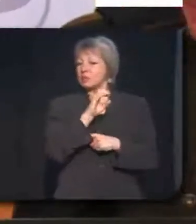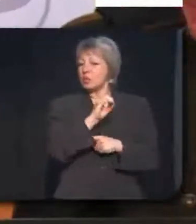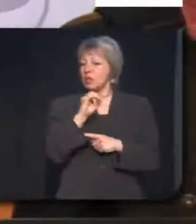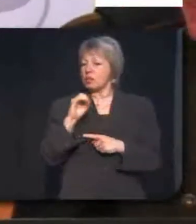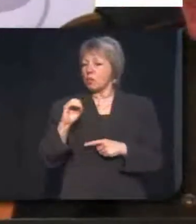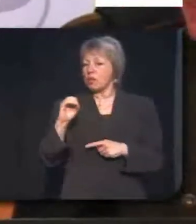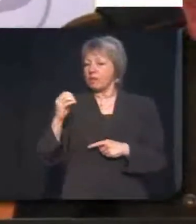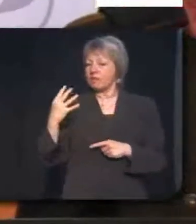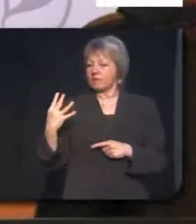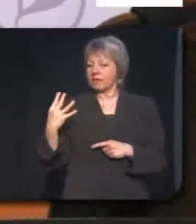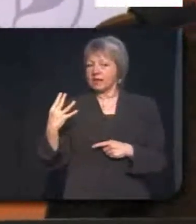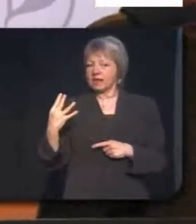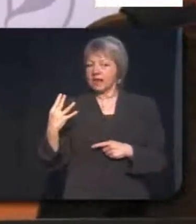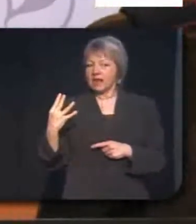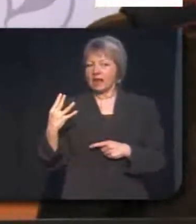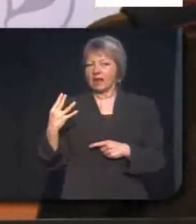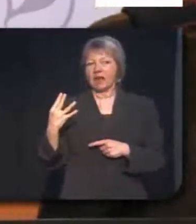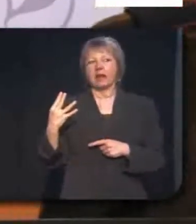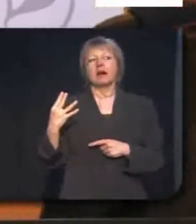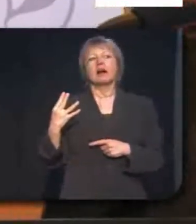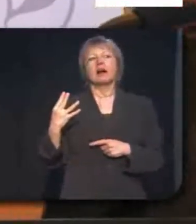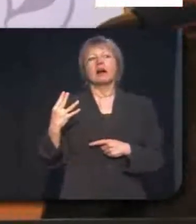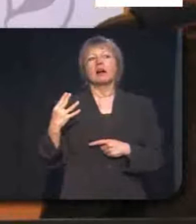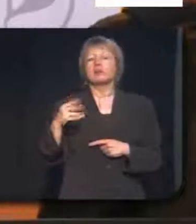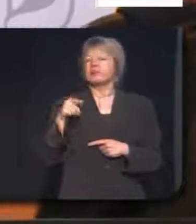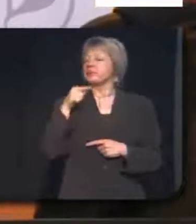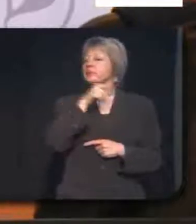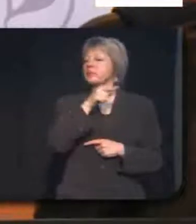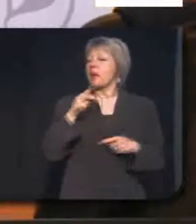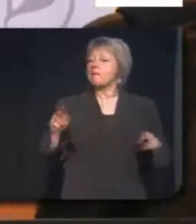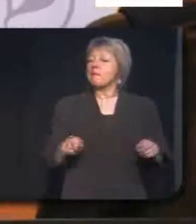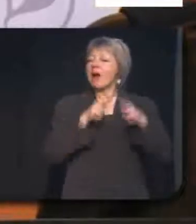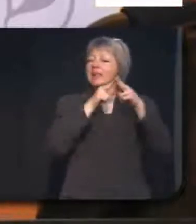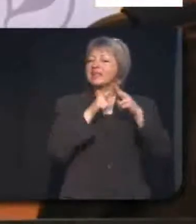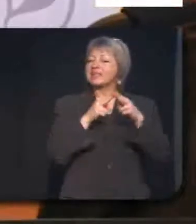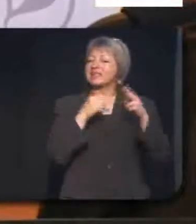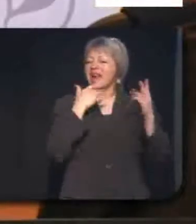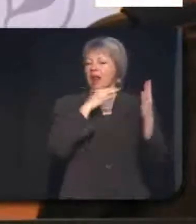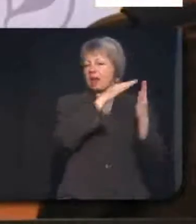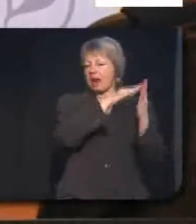Ratifizierung der Paris declaration Gründung PPO